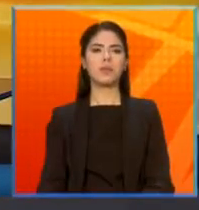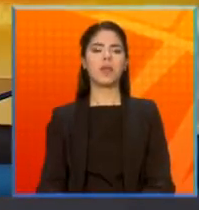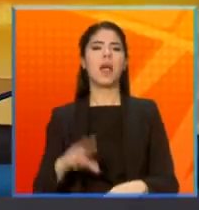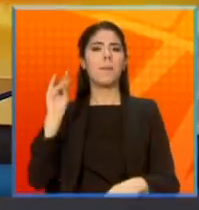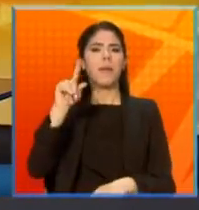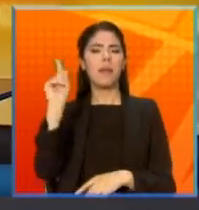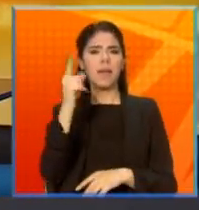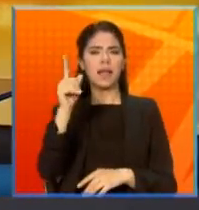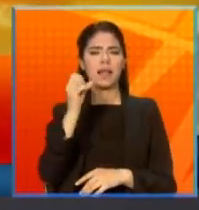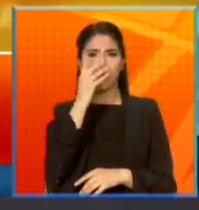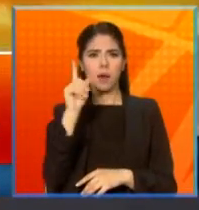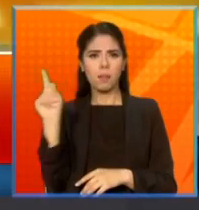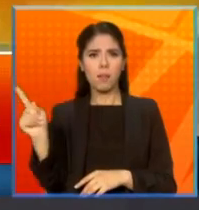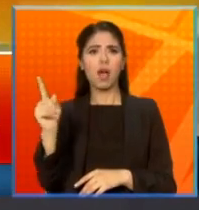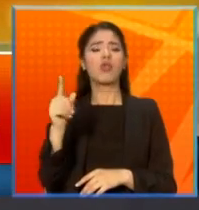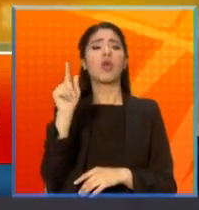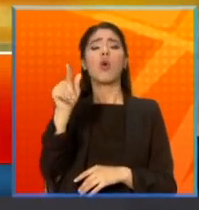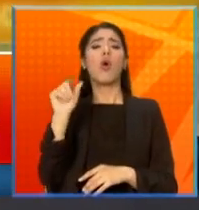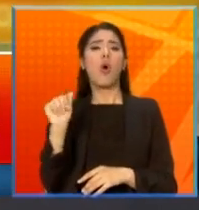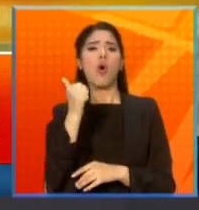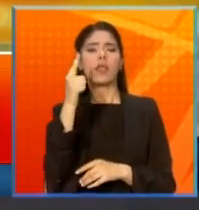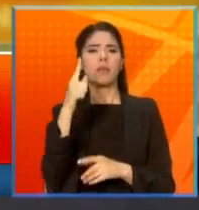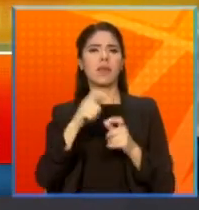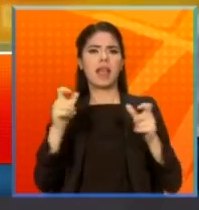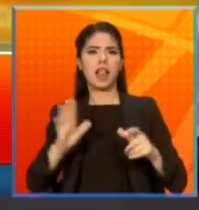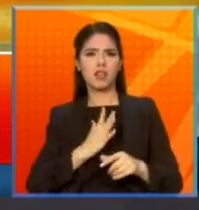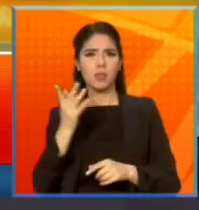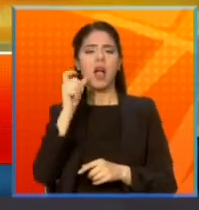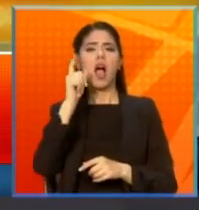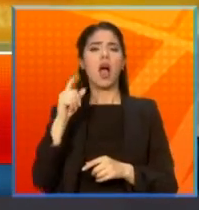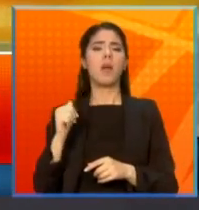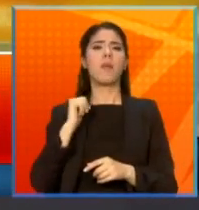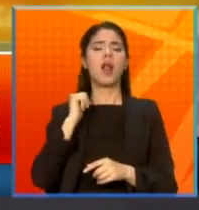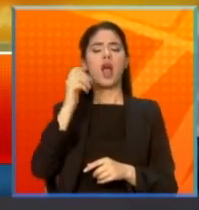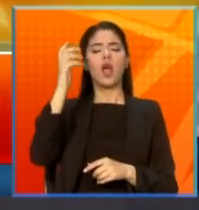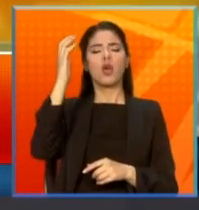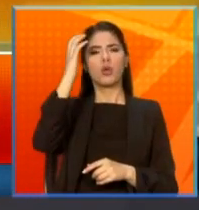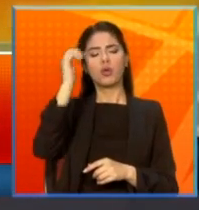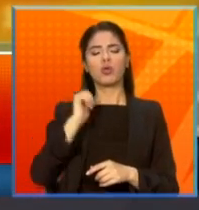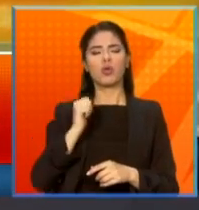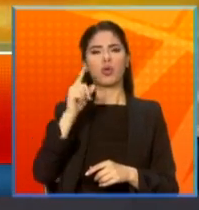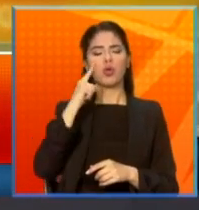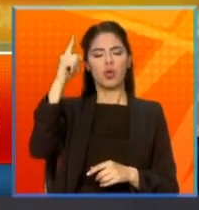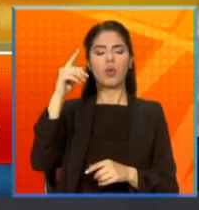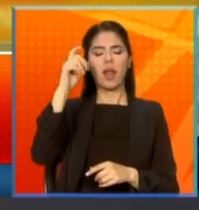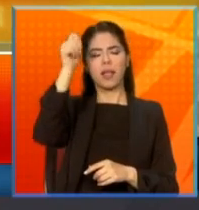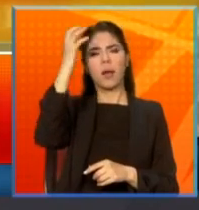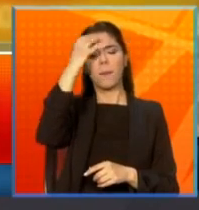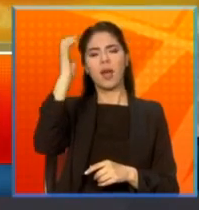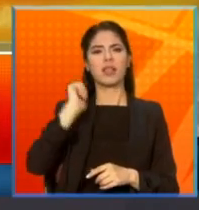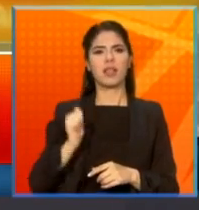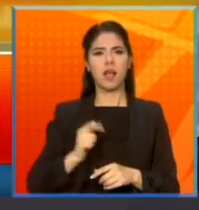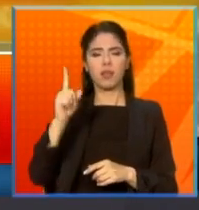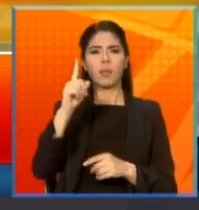MHP lideri Bahçeli'nin ısrarla altını çizdiği o başlıkla ilgili bir sıcak gelişme var. Ankara Cumhuriyet Başsavcılığı HDP Kongresi ile ilgili bir soruşturma başlattı.